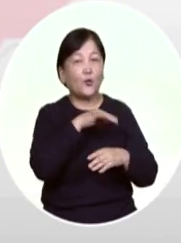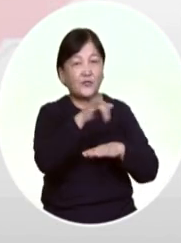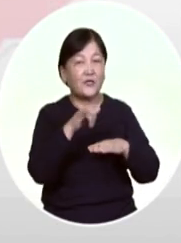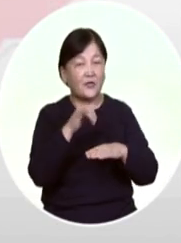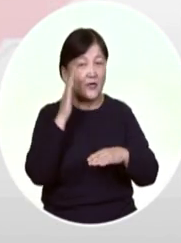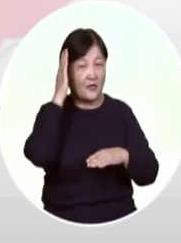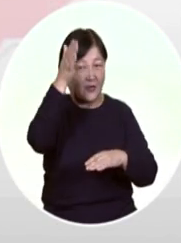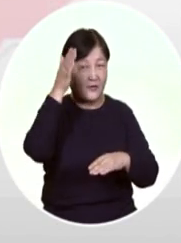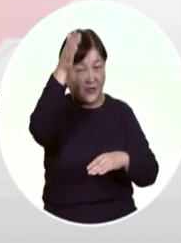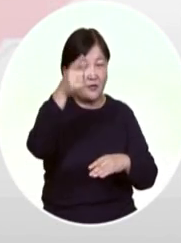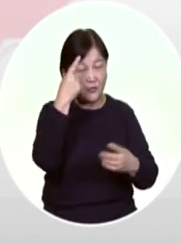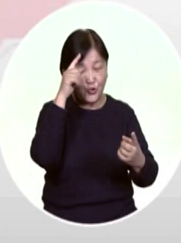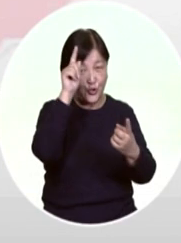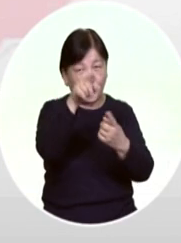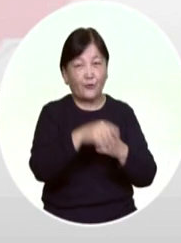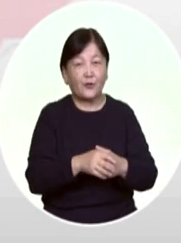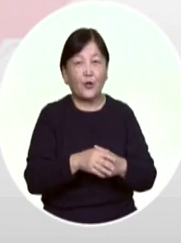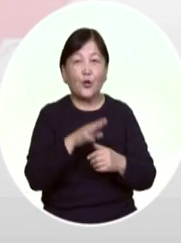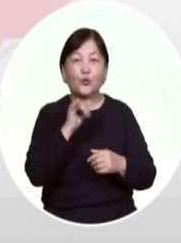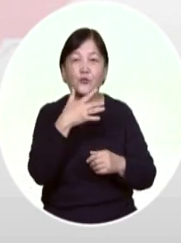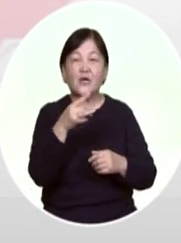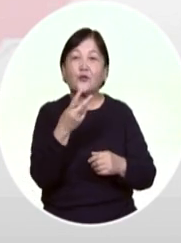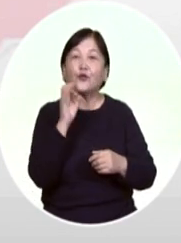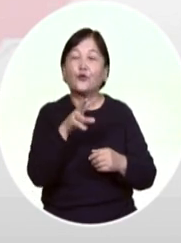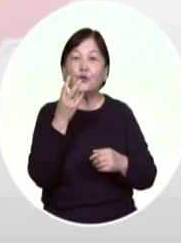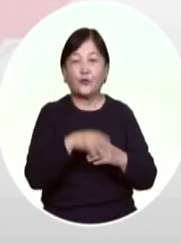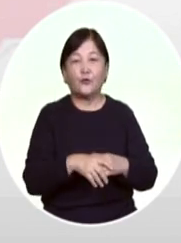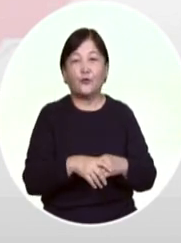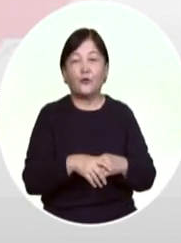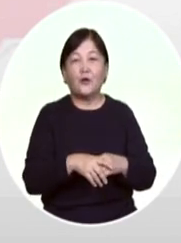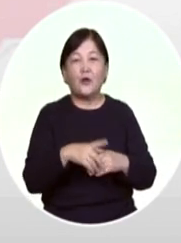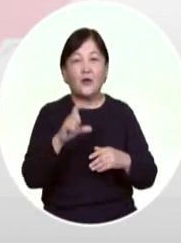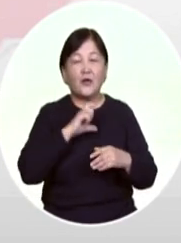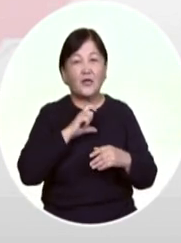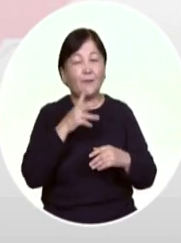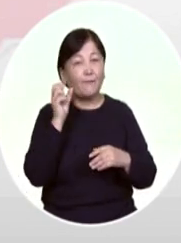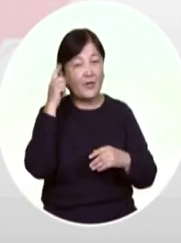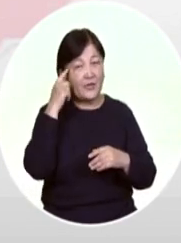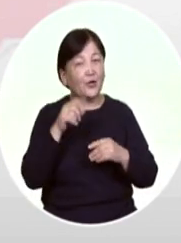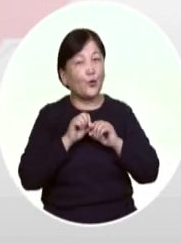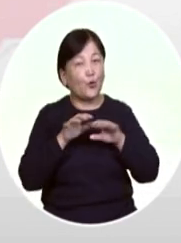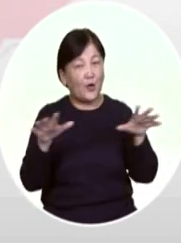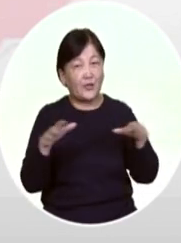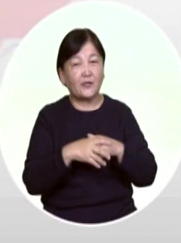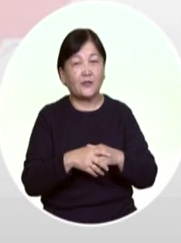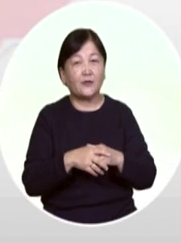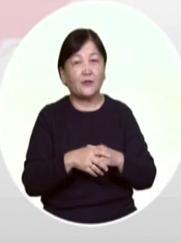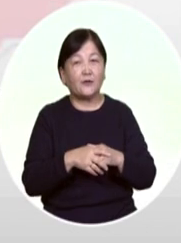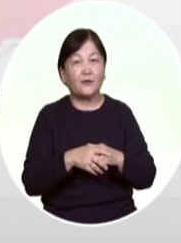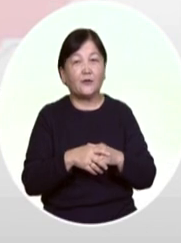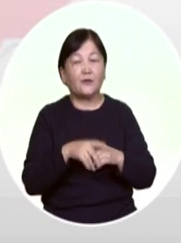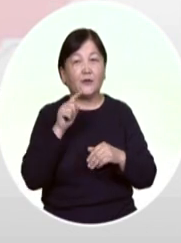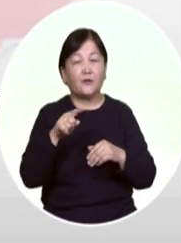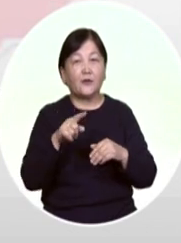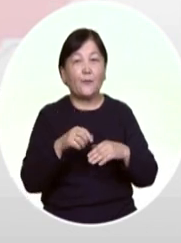бас төсөөлсөн тусгаар тогтнол хийгээд төрийн байгууламж, эрх мэдлийн хуваарлалт, иргэдийн эрхийг тунгалж түүнийг